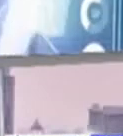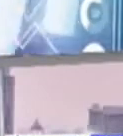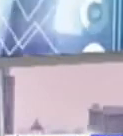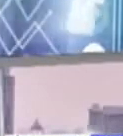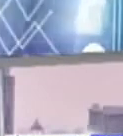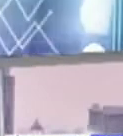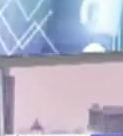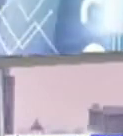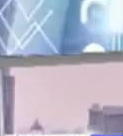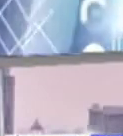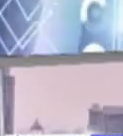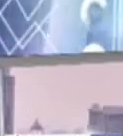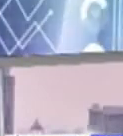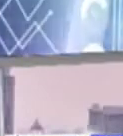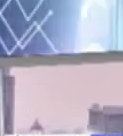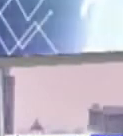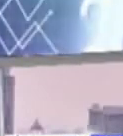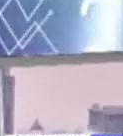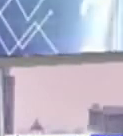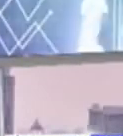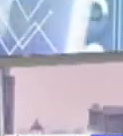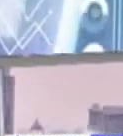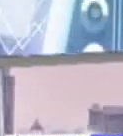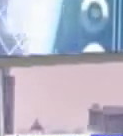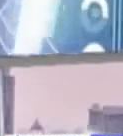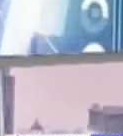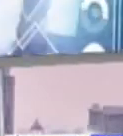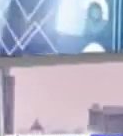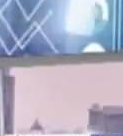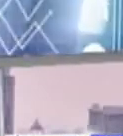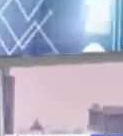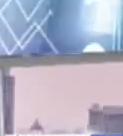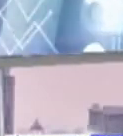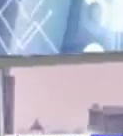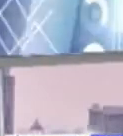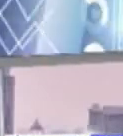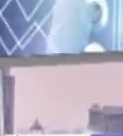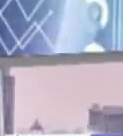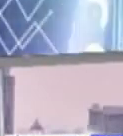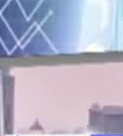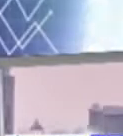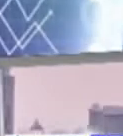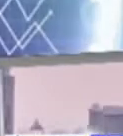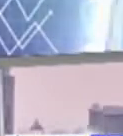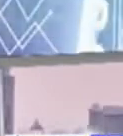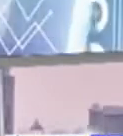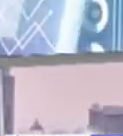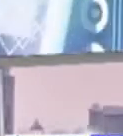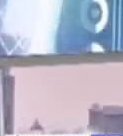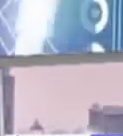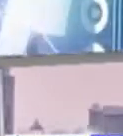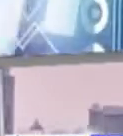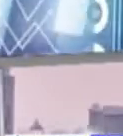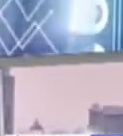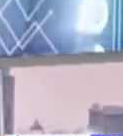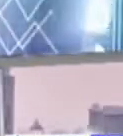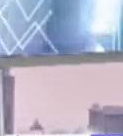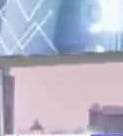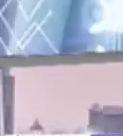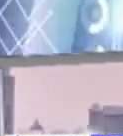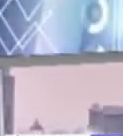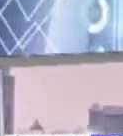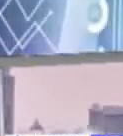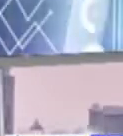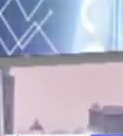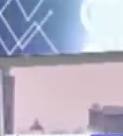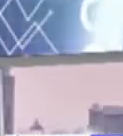3วันติดต่อกันเนื่องจากแถลงการณ์ของธนาคารกลางสหรัฐที่บ่งชี้ว่านโยบายด้านการเงินของธนาคารกลางต่างๆจะยัง